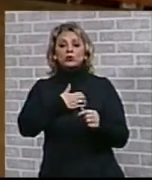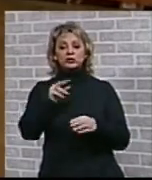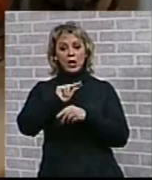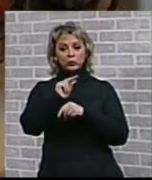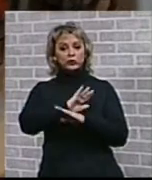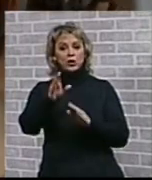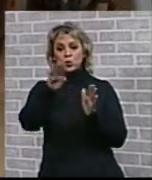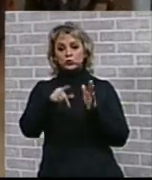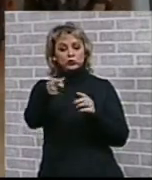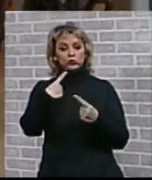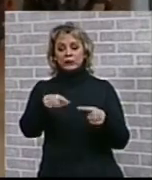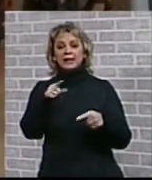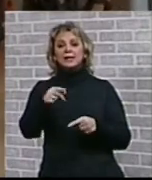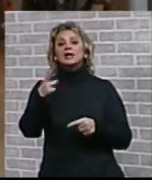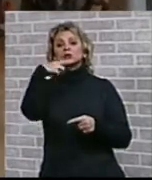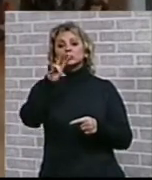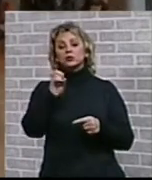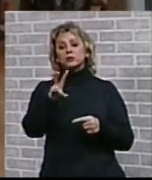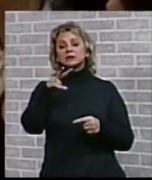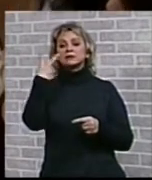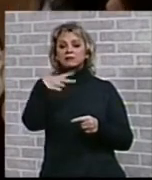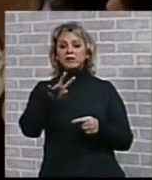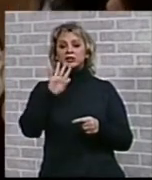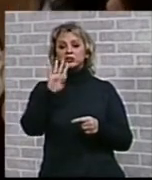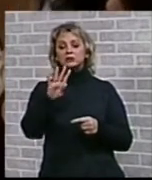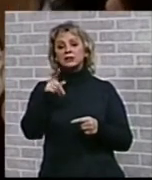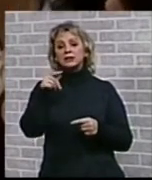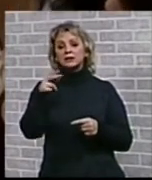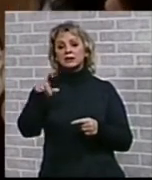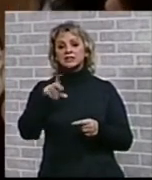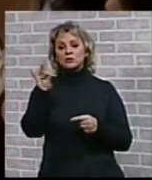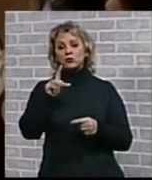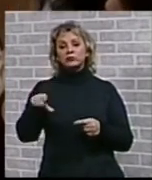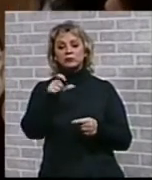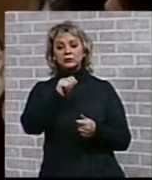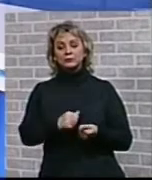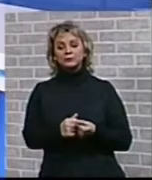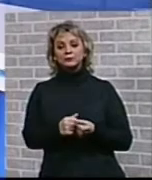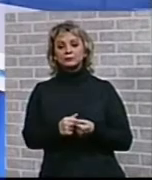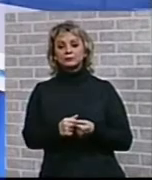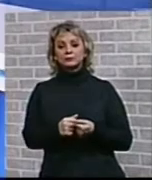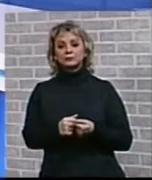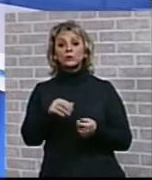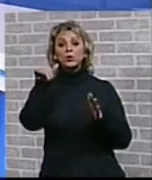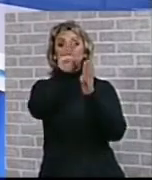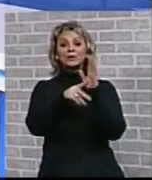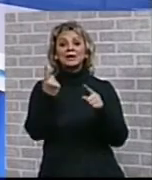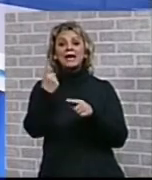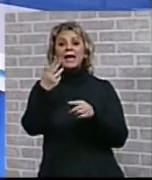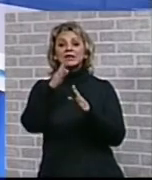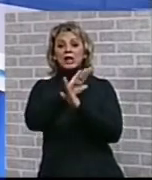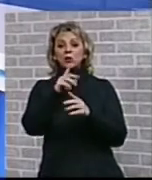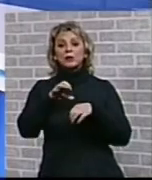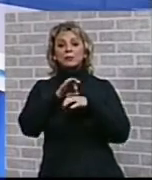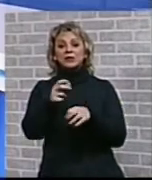научат не хуже других. Виктория Щетинина, Галина Горлова, Юрий Бабенко, Дон-24, Ростов-на-Дону. Урок экологии